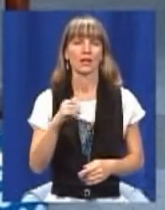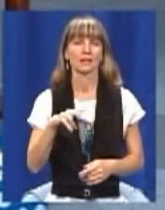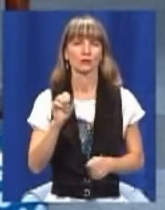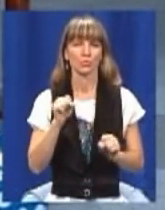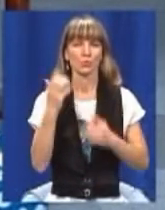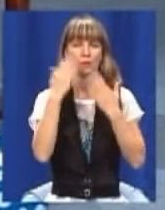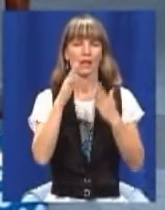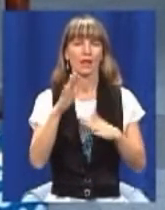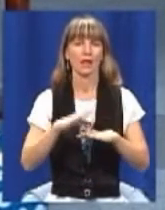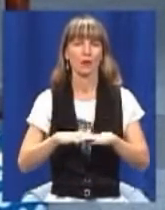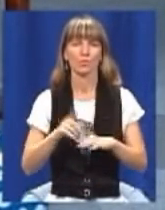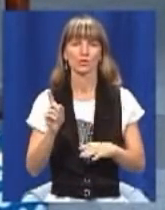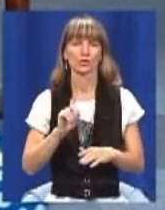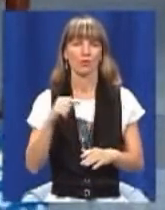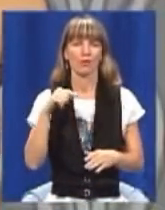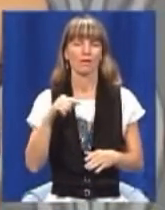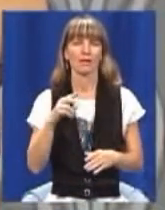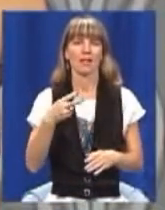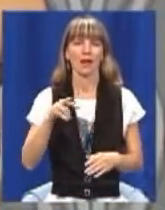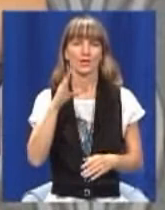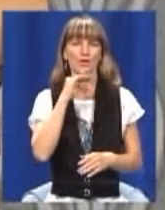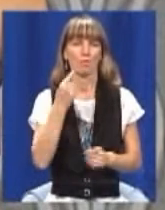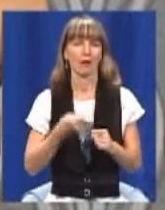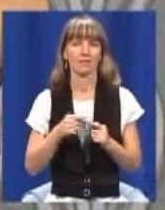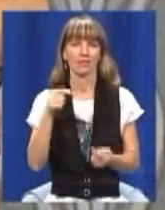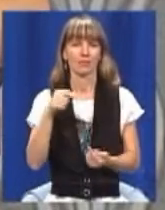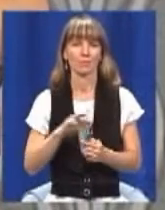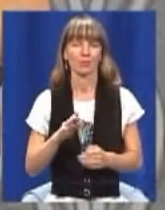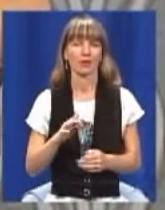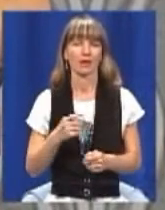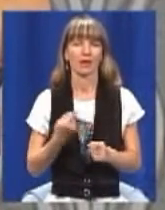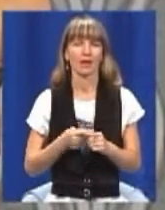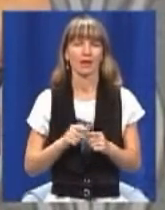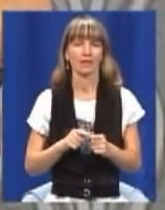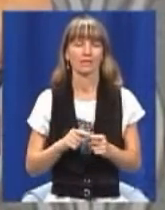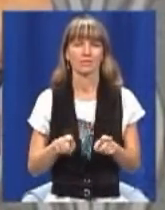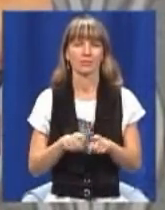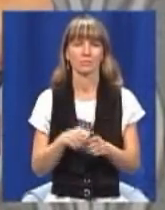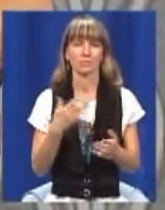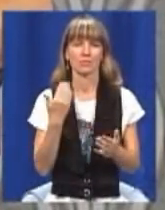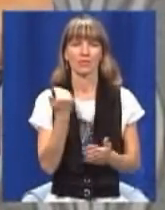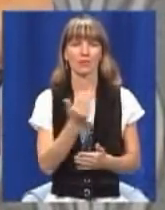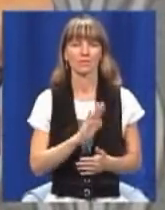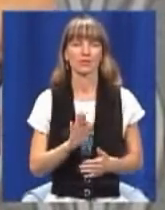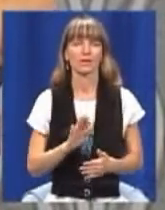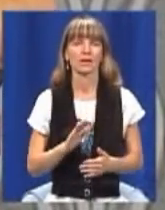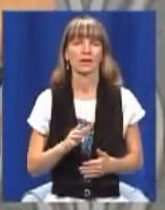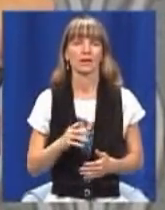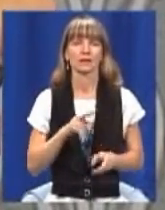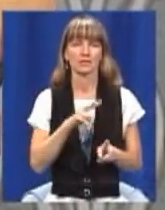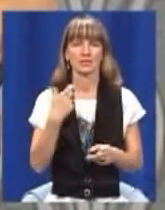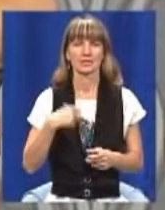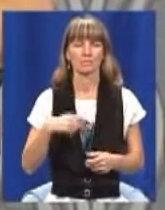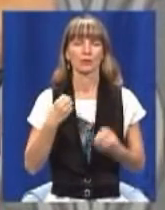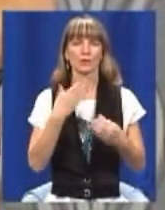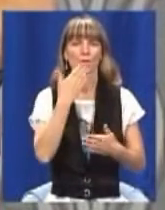вмиватися лапою, що не характерно взагалі для собак, тому що собаки якось так, ну не дуже, ця риса їм притаманна насправді за собою слідкувати, і вони полюбляють